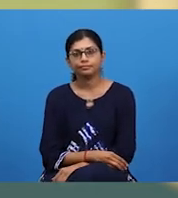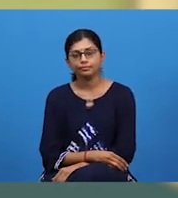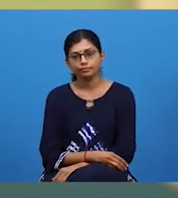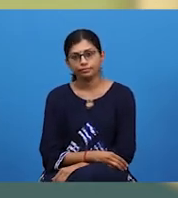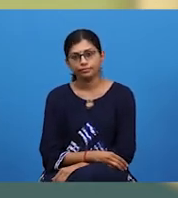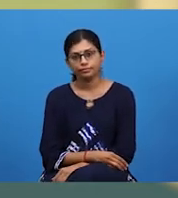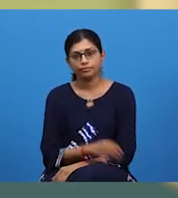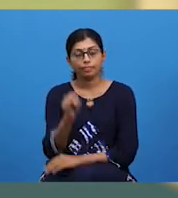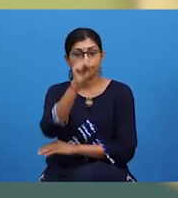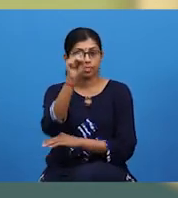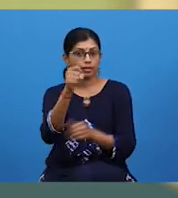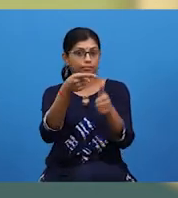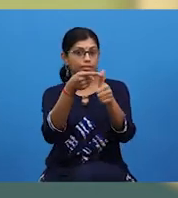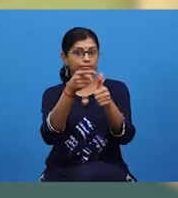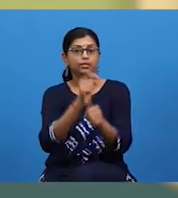Soalan pertama.